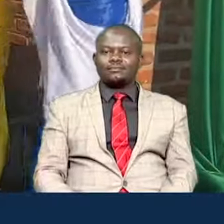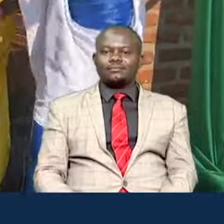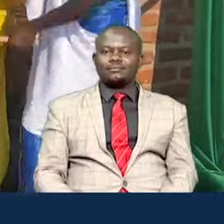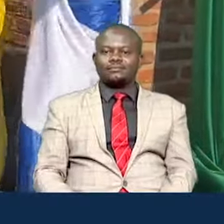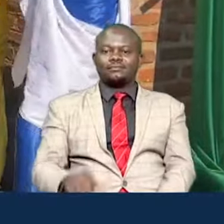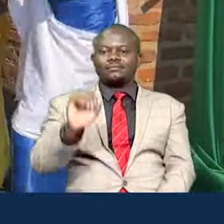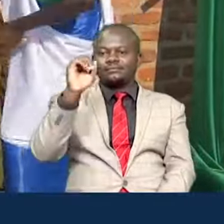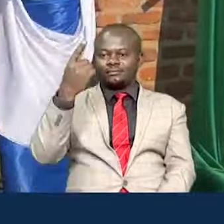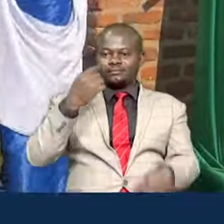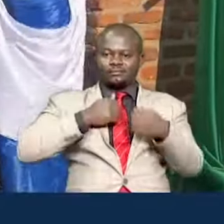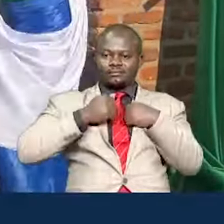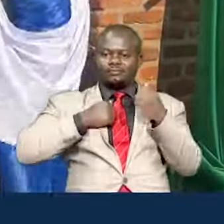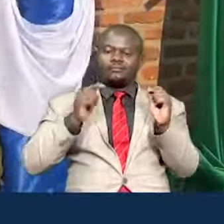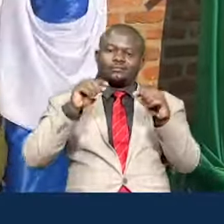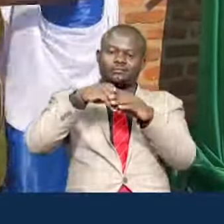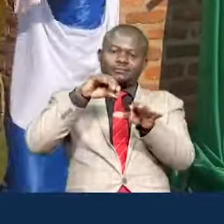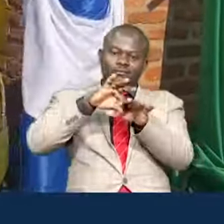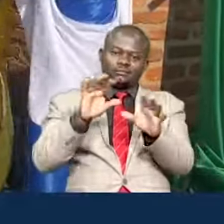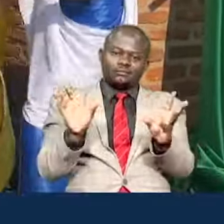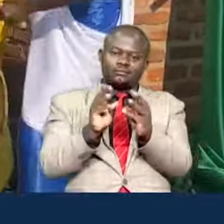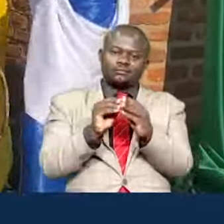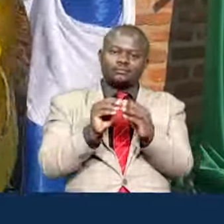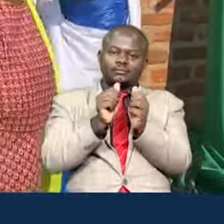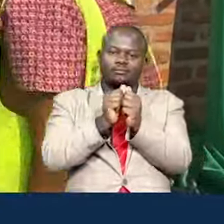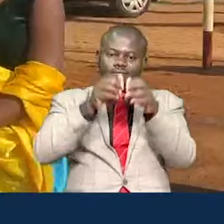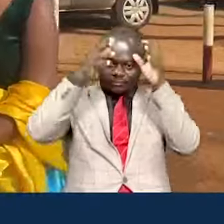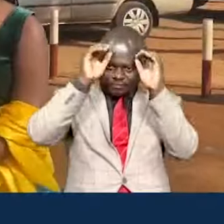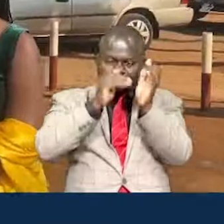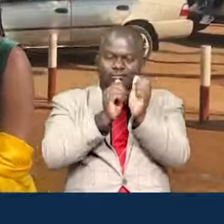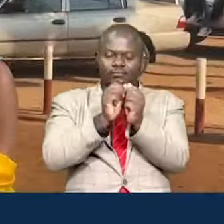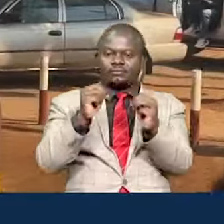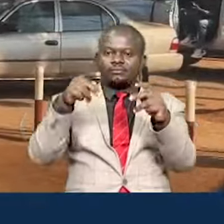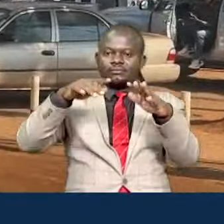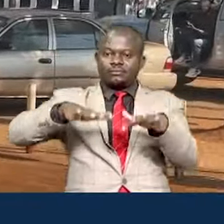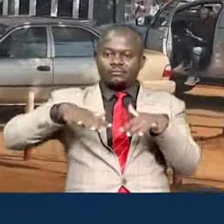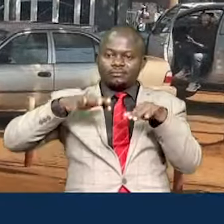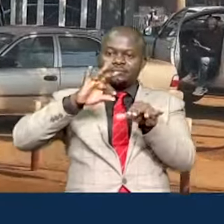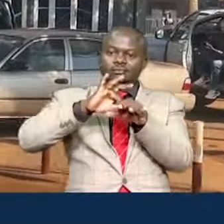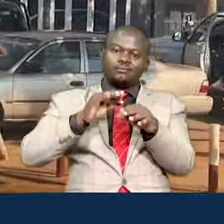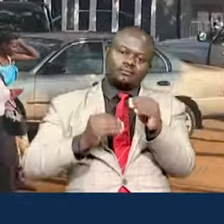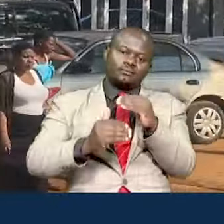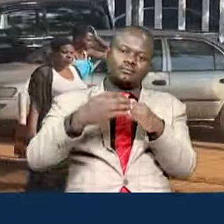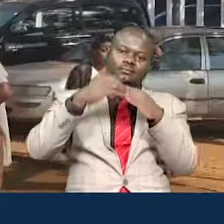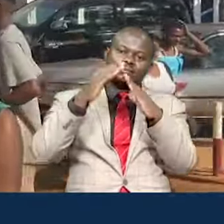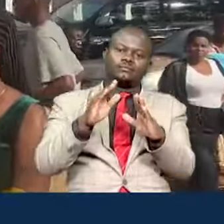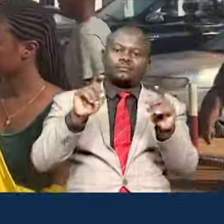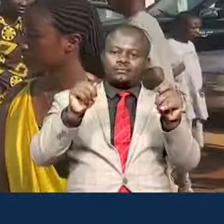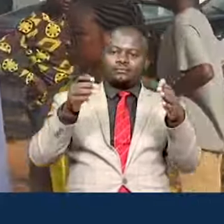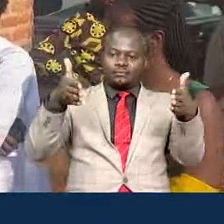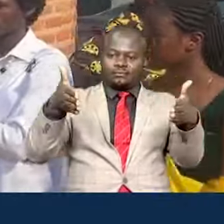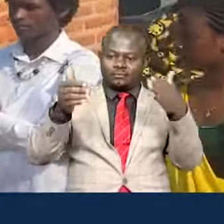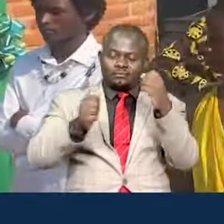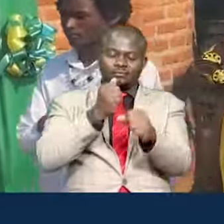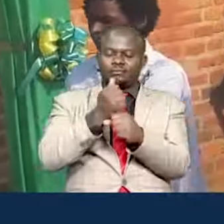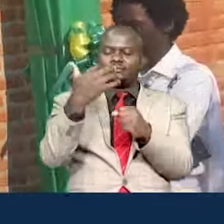N'ubwa mbere abanyarwanda bitabiriye amatora akomatanije y'umukuru w'igihugu n'ay'abadepite, abatuye bakaba bagiye kuzayobora muri manda y'imyaka